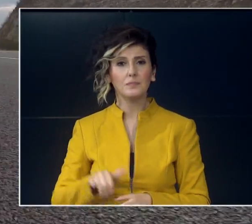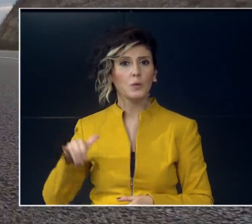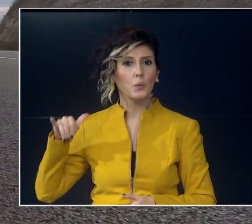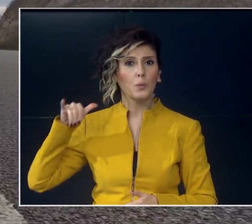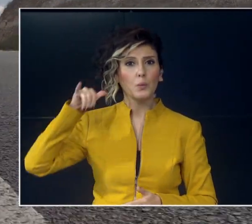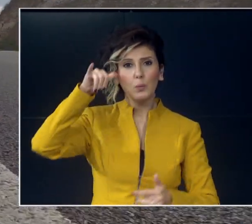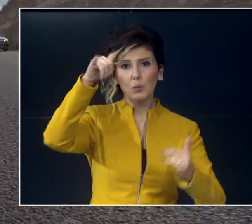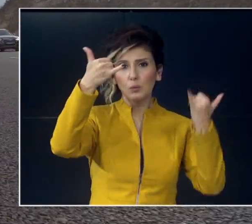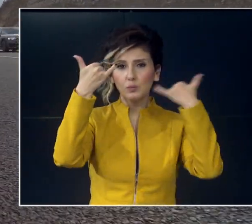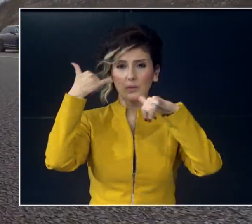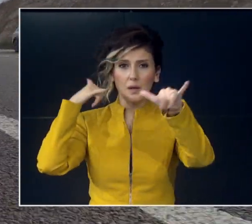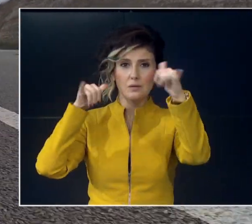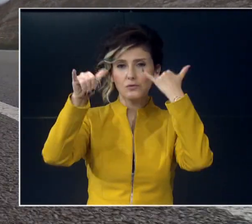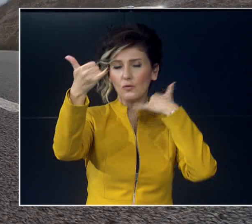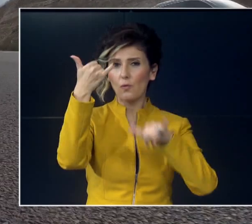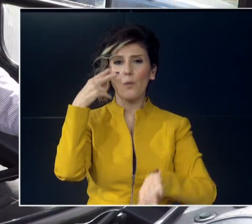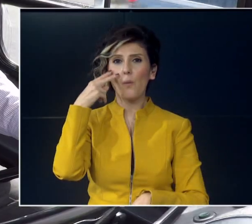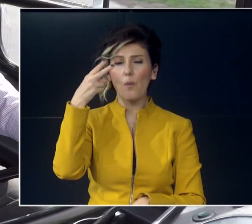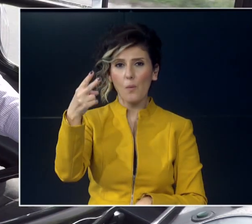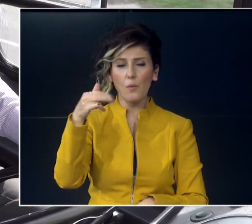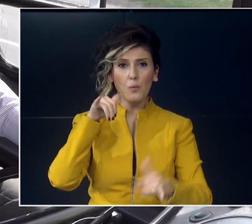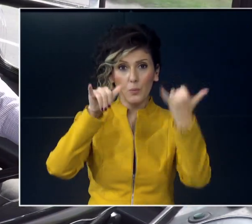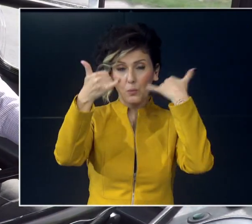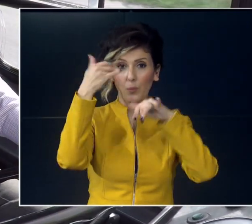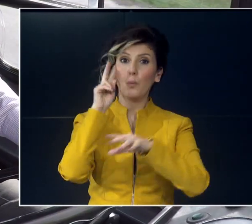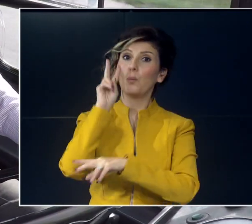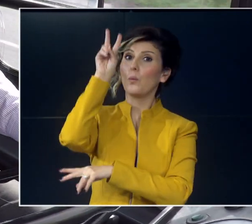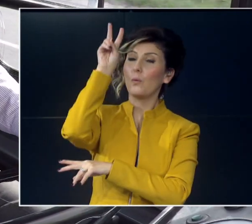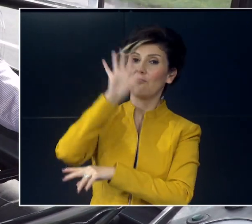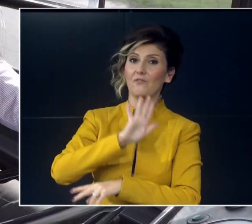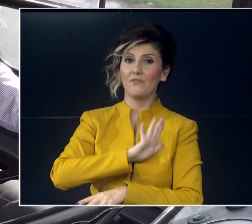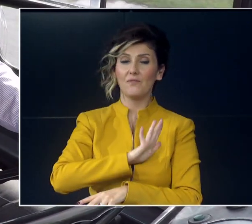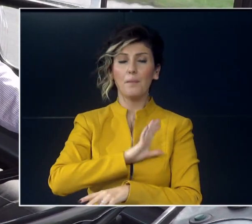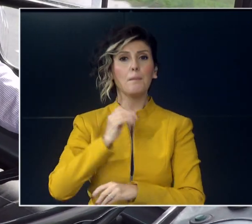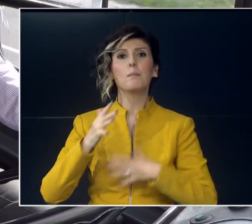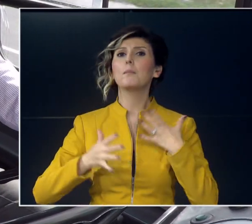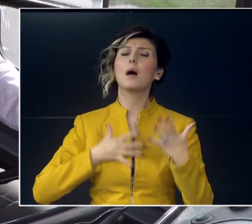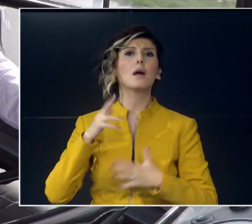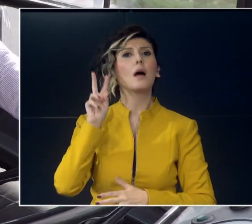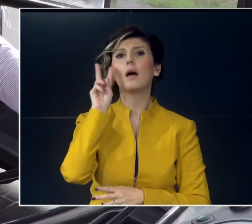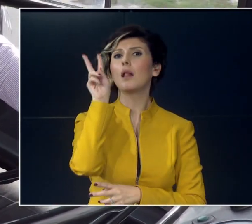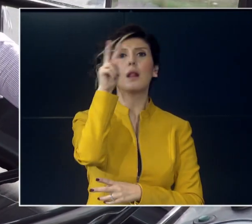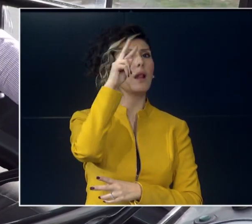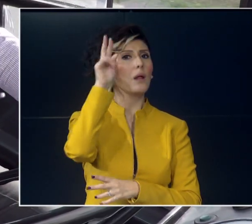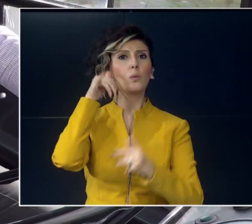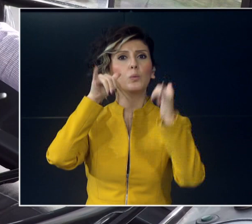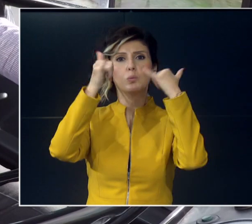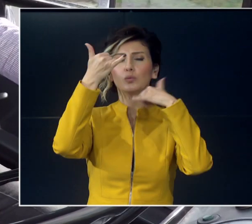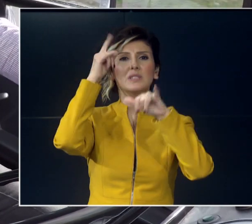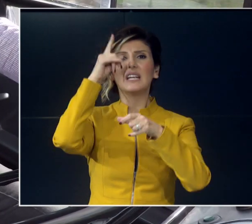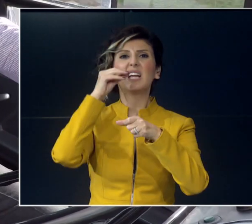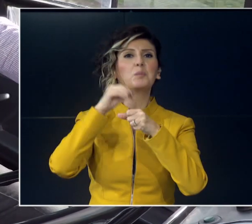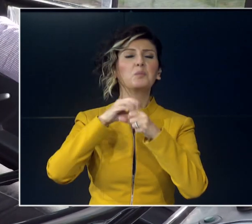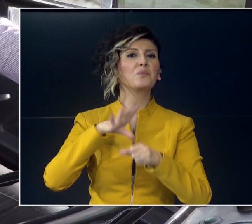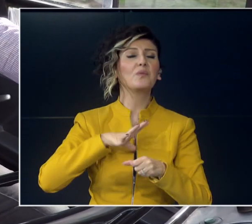uçaklar geçerdi gökten, gökyüzünden. Çok merak ederdim. Bu uçaklarda acaba kimler